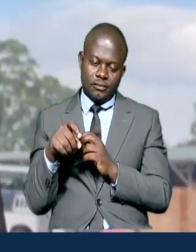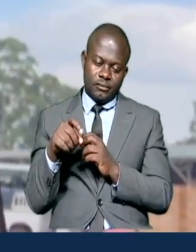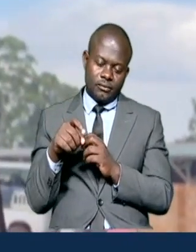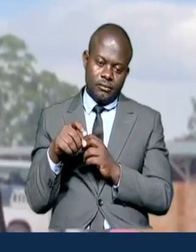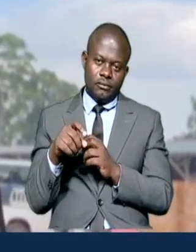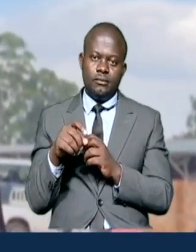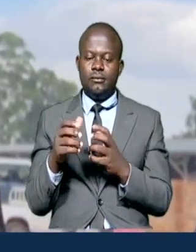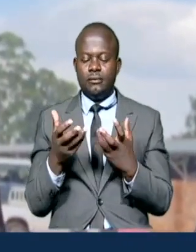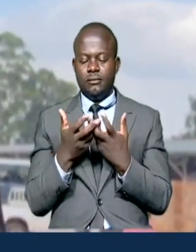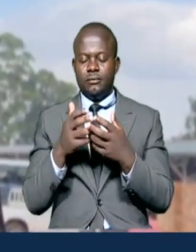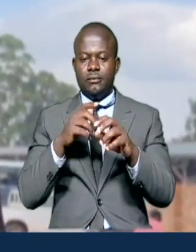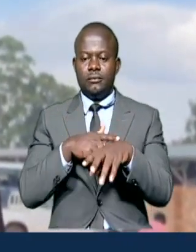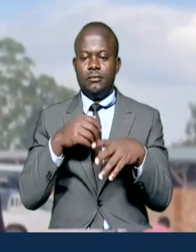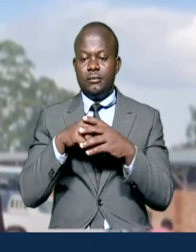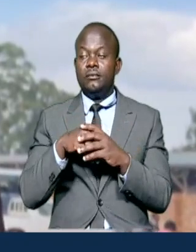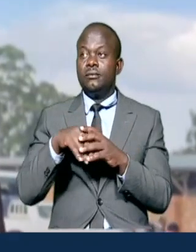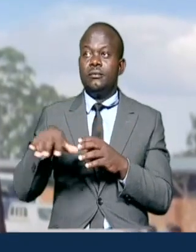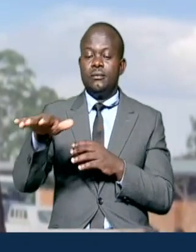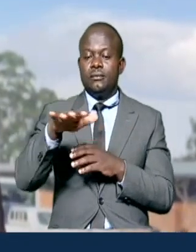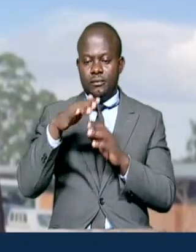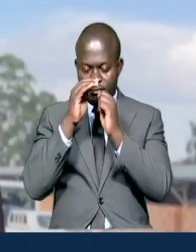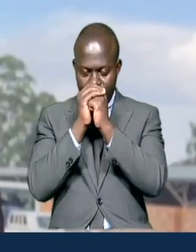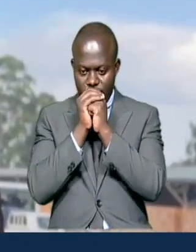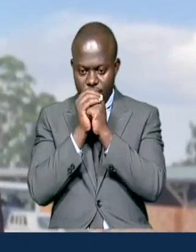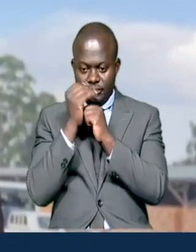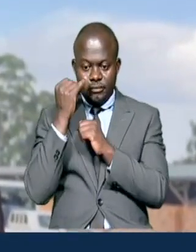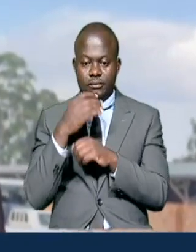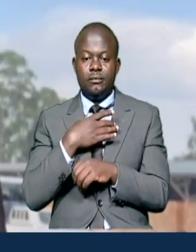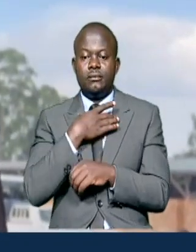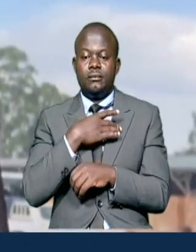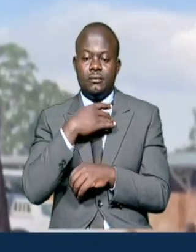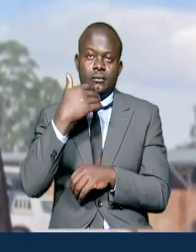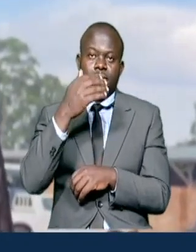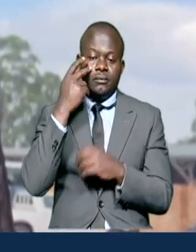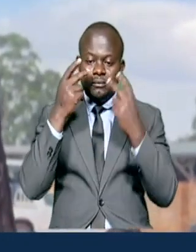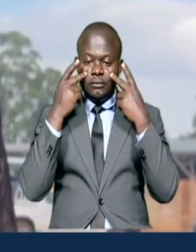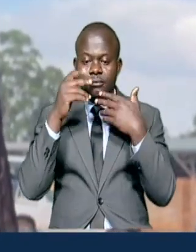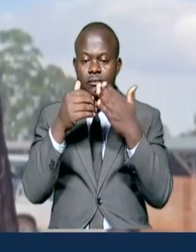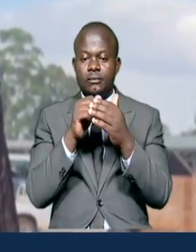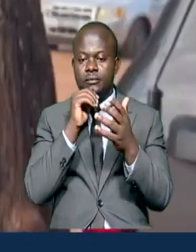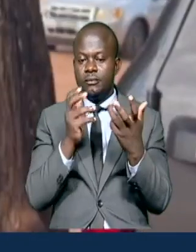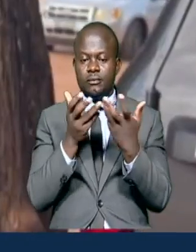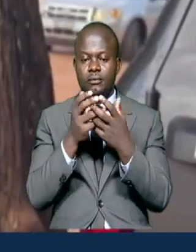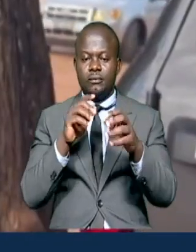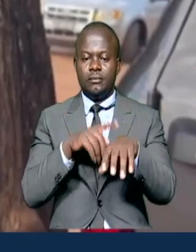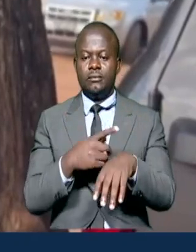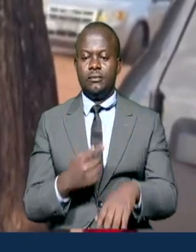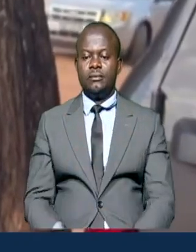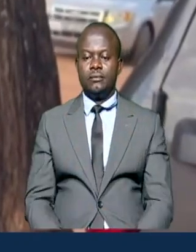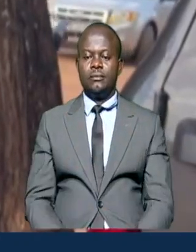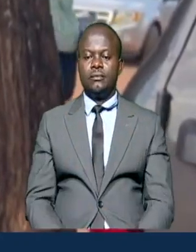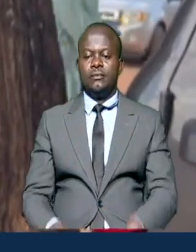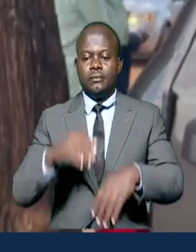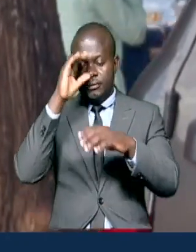dukeneye insengero zijyanye n'igihe mu maparuwasi yacu. Iyo uyasuye ugenda usanga insengero zaho zitajyanye n'igihe. Kudushakira